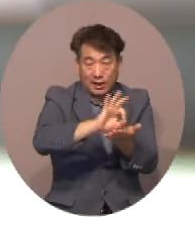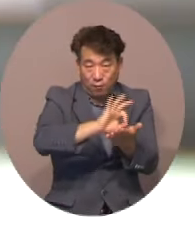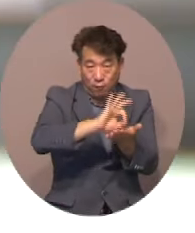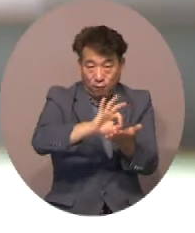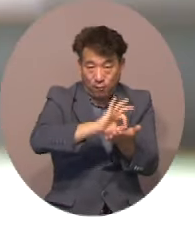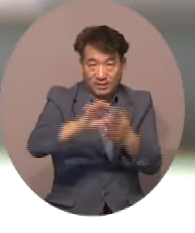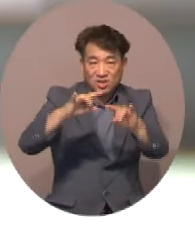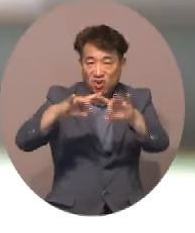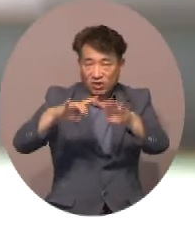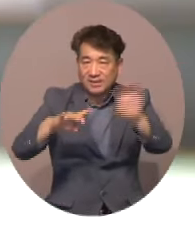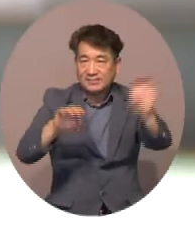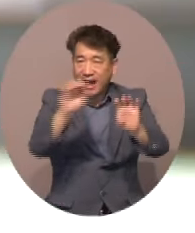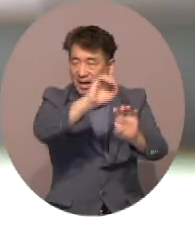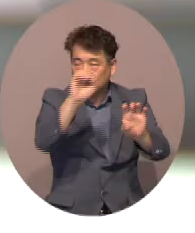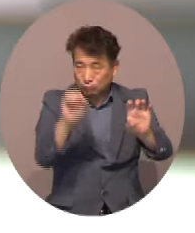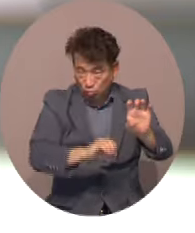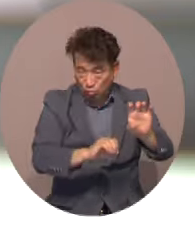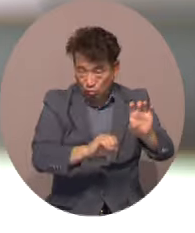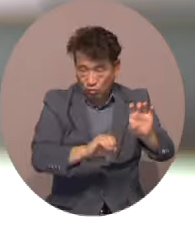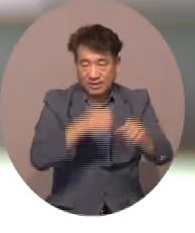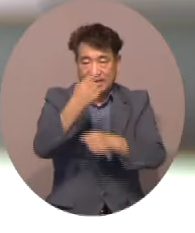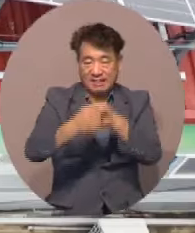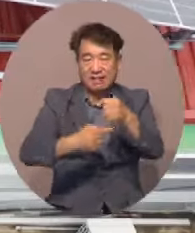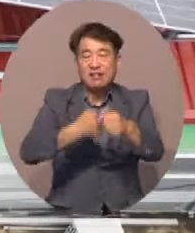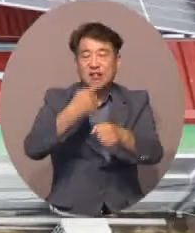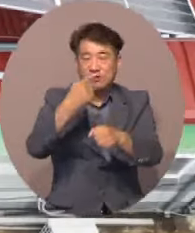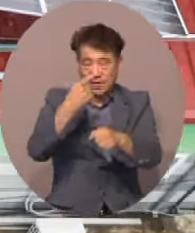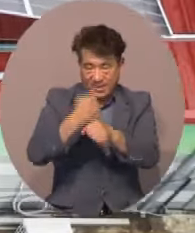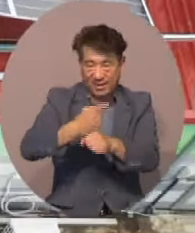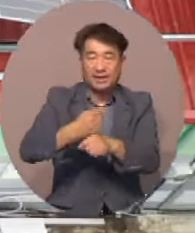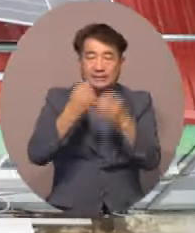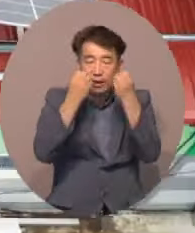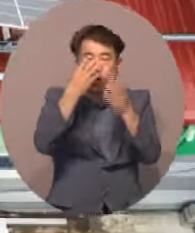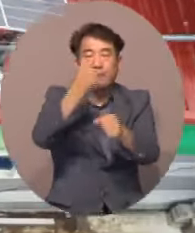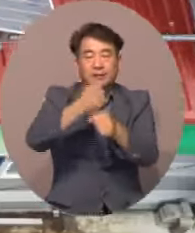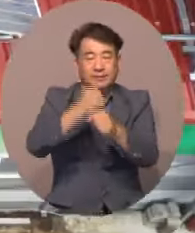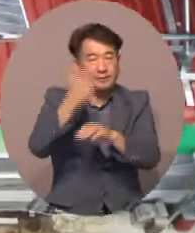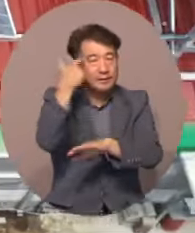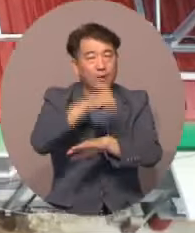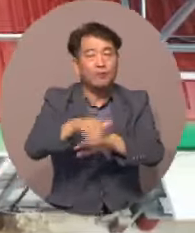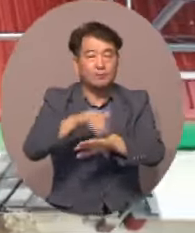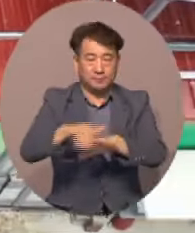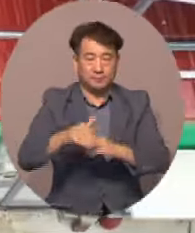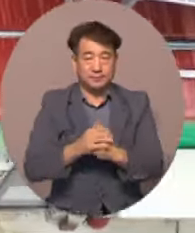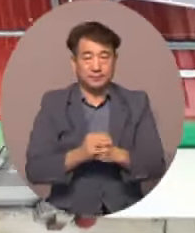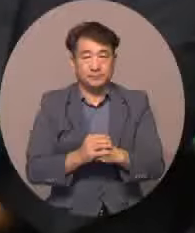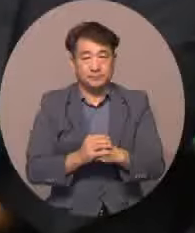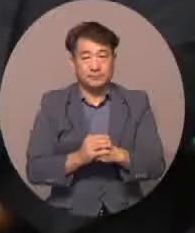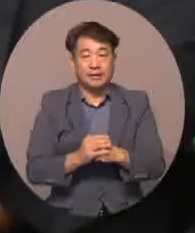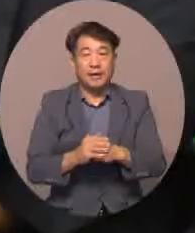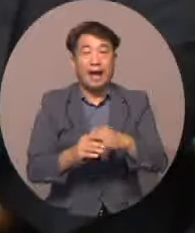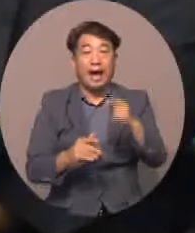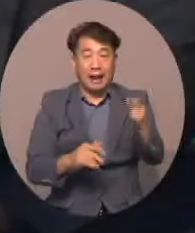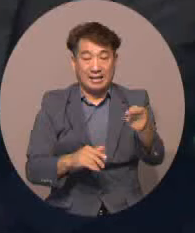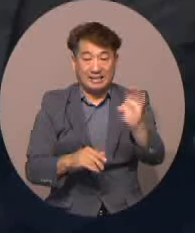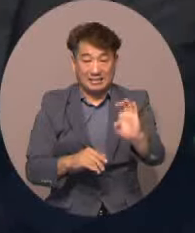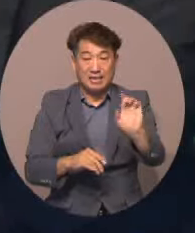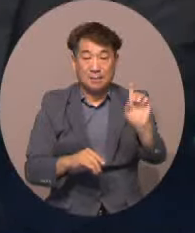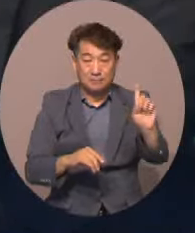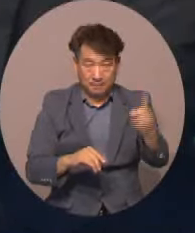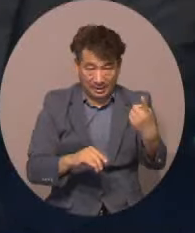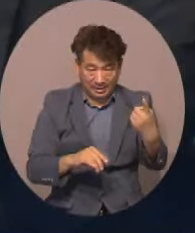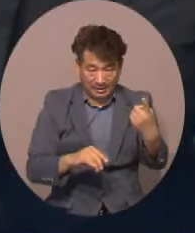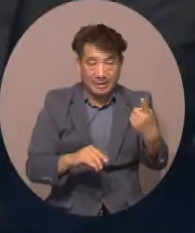40%에 달하는 연간 5,256만 킬로와트시의 전력을 생산할 계획입니다. 아리백 그 산업단지의 그